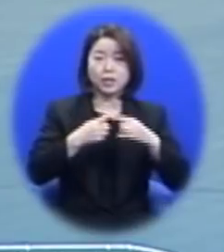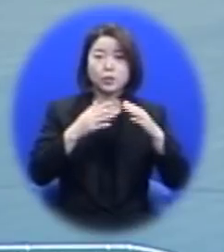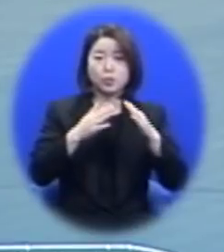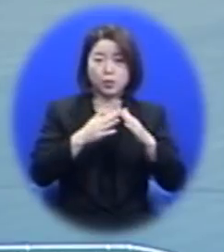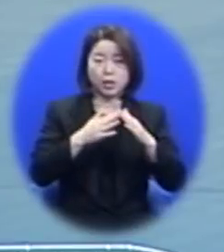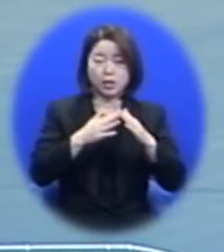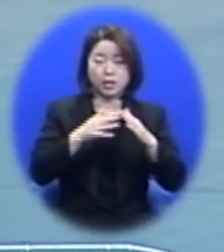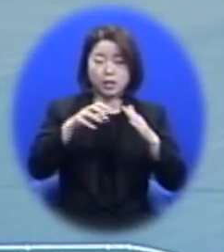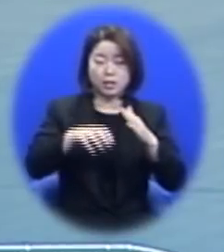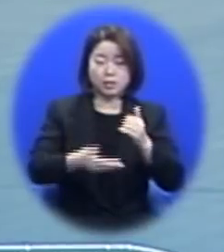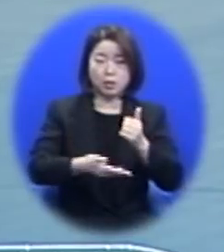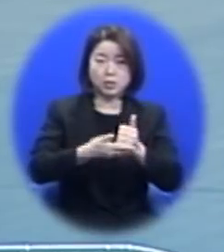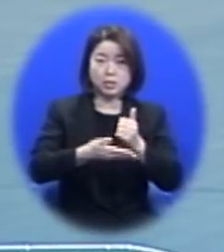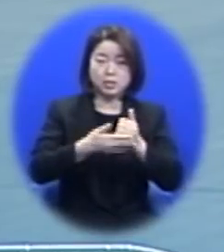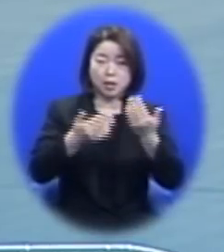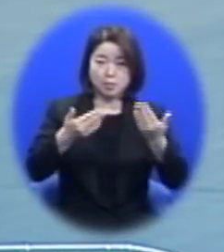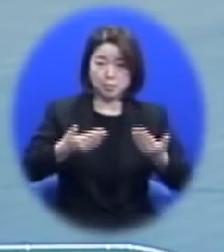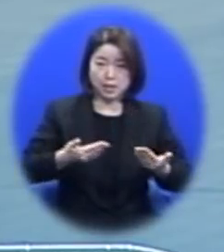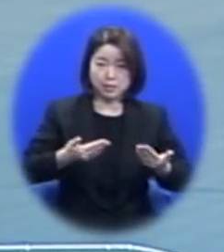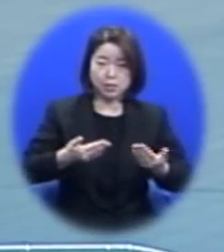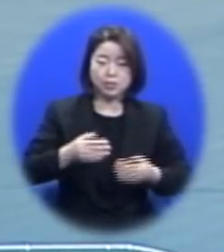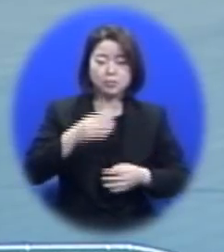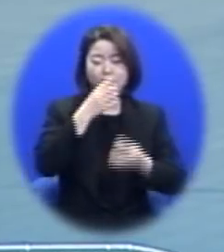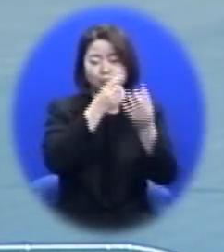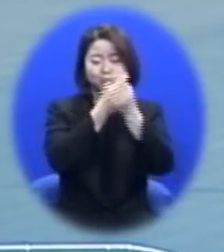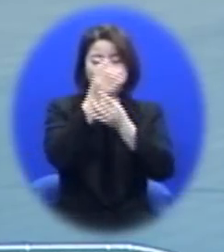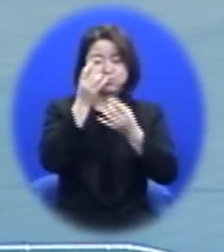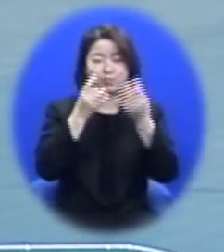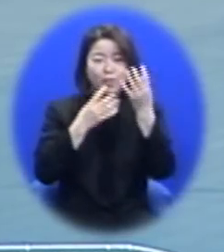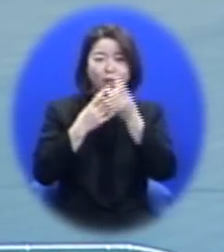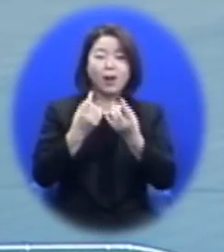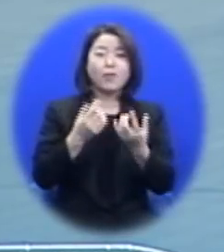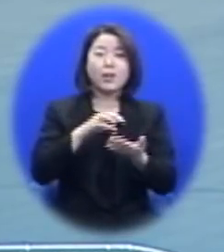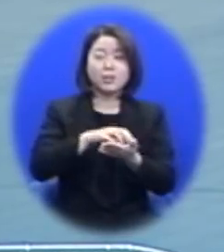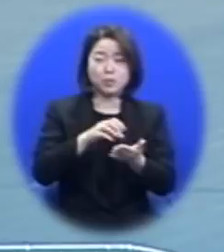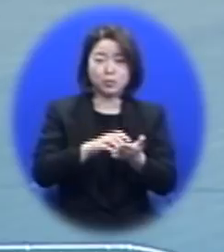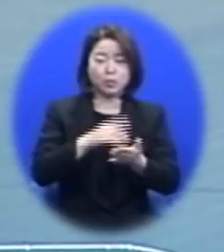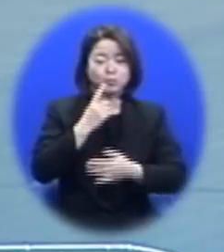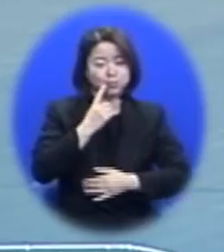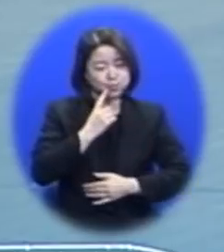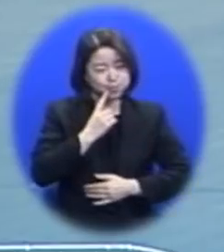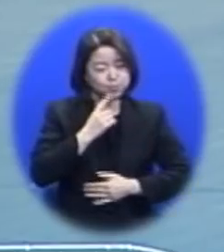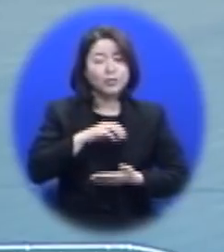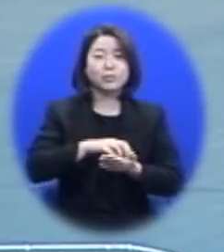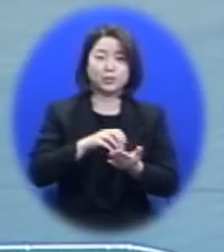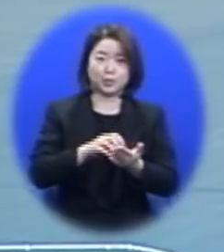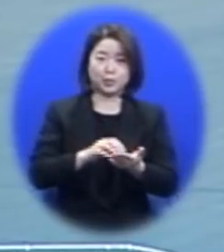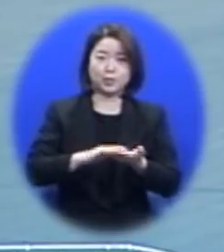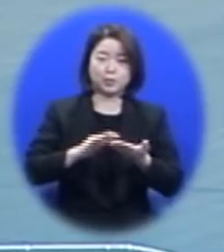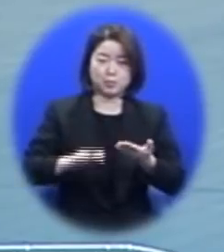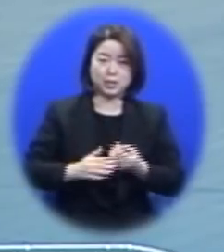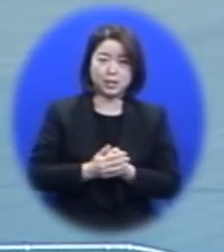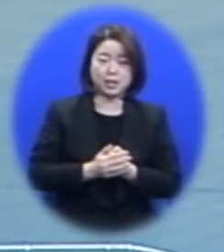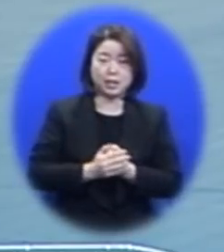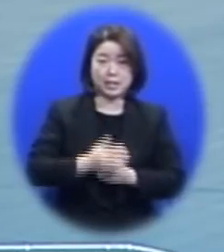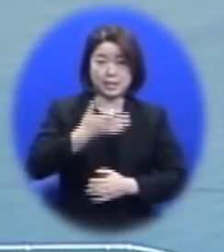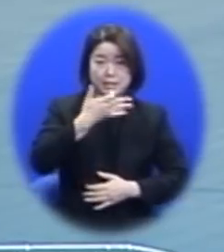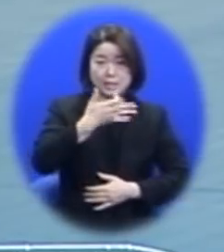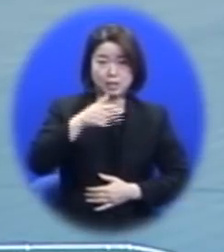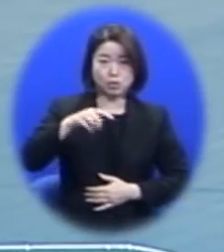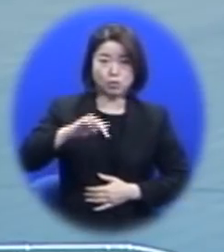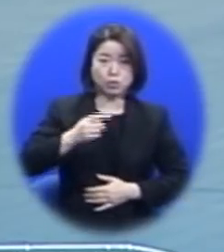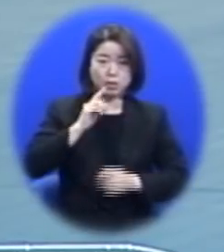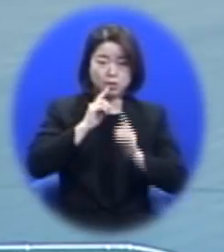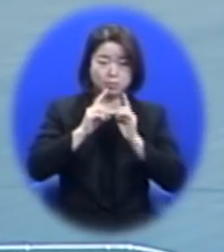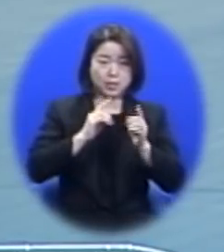칭찬은 황홀할 정도입니다. 너무 부러울 정도입니다. 여기 19절 말씀해 보면 나는